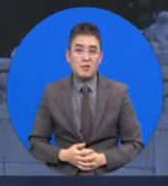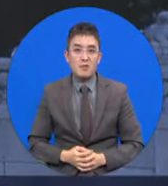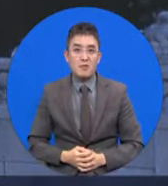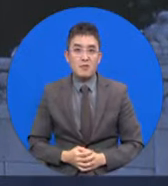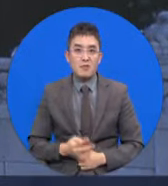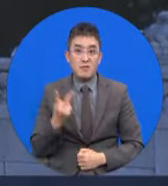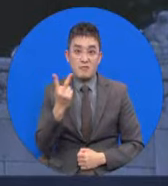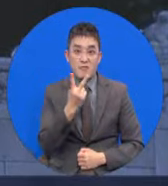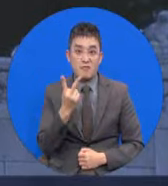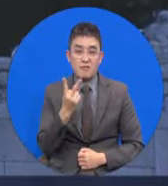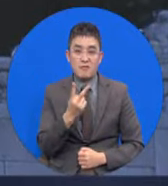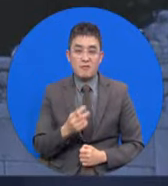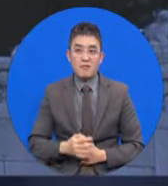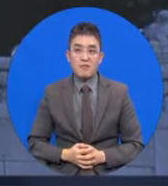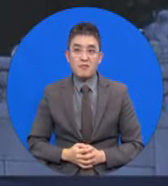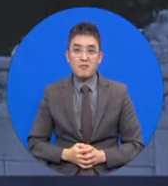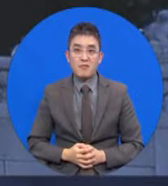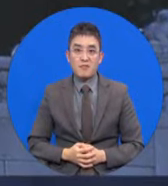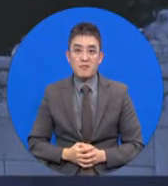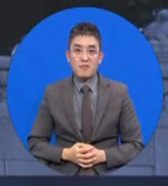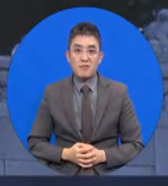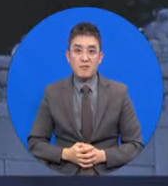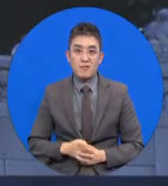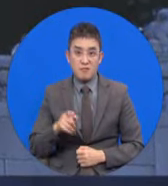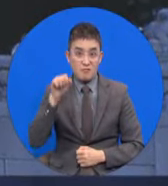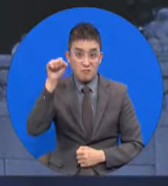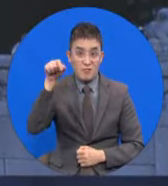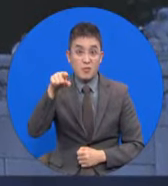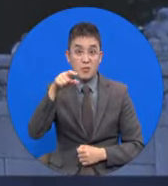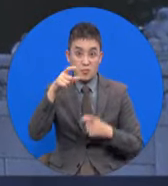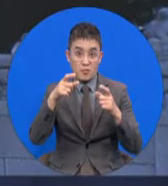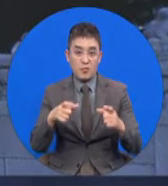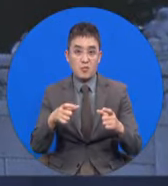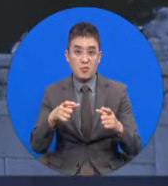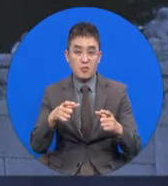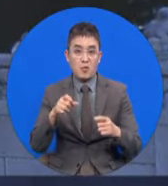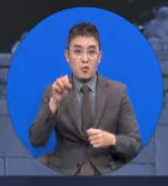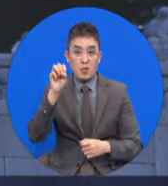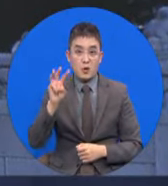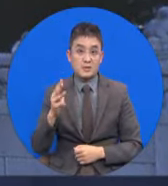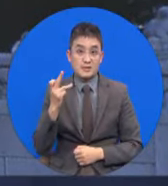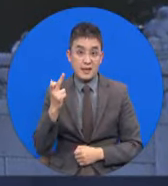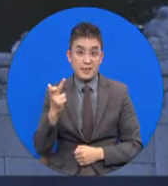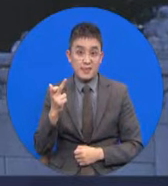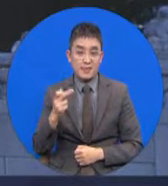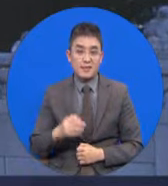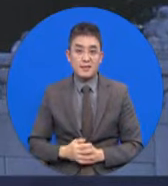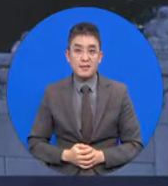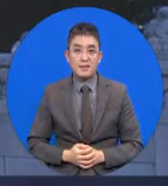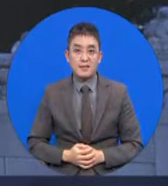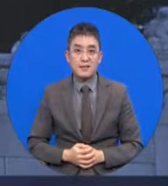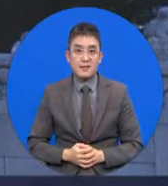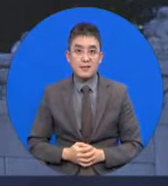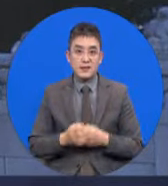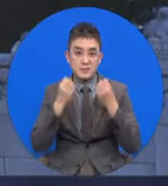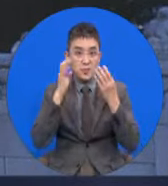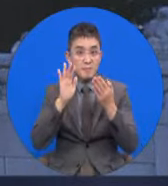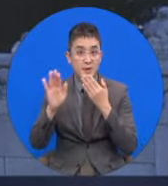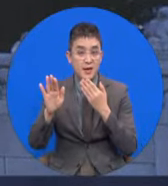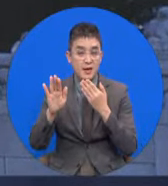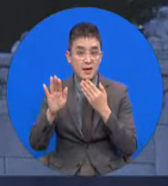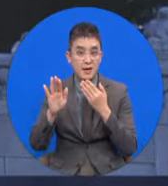가 지금 참여하고 있는 지역이잖아요. 광주 광산을. 새로운 미래 입장에서는 조금